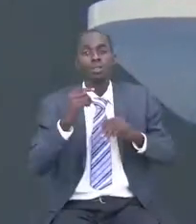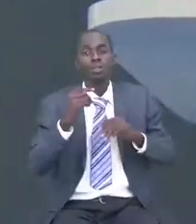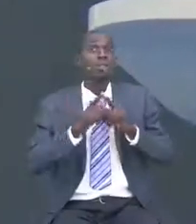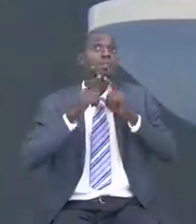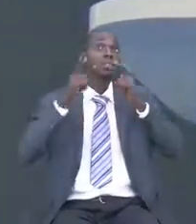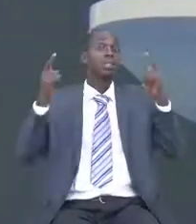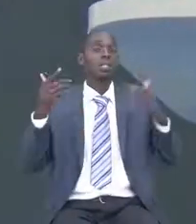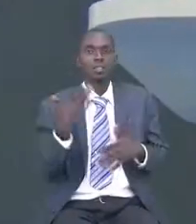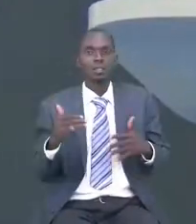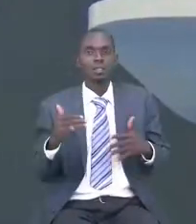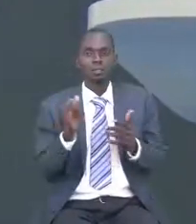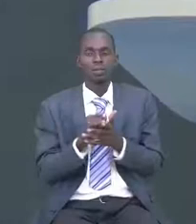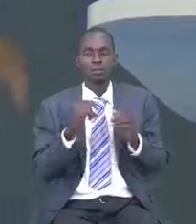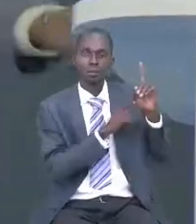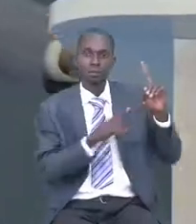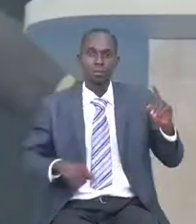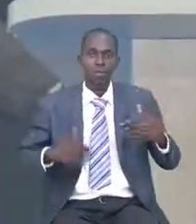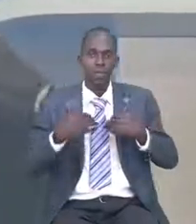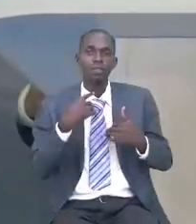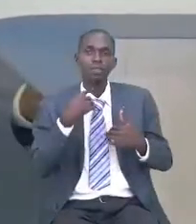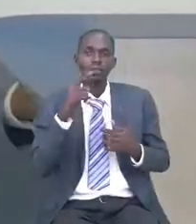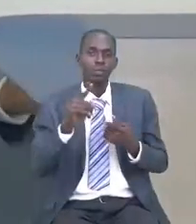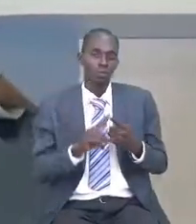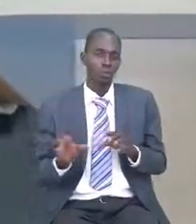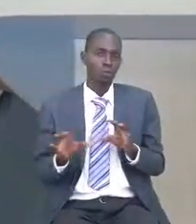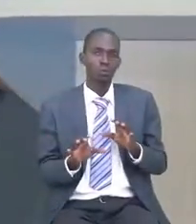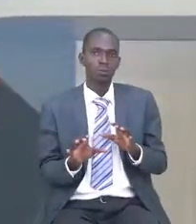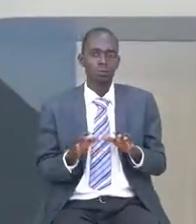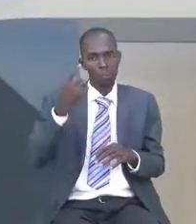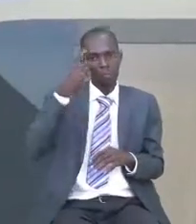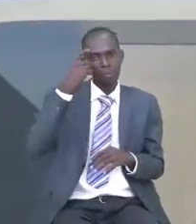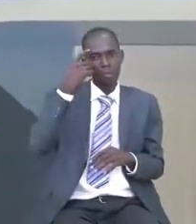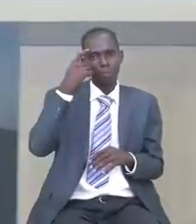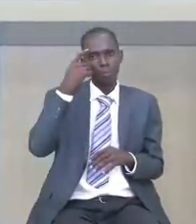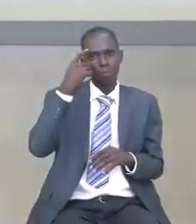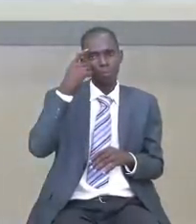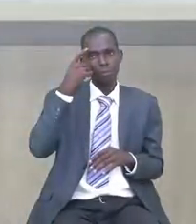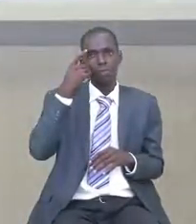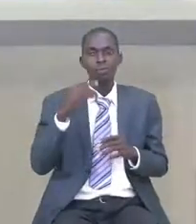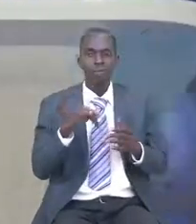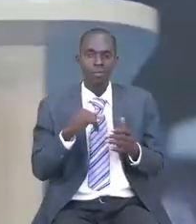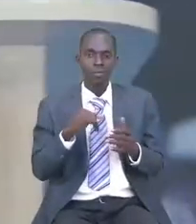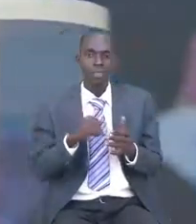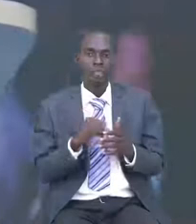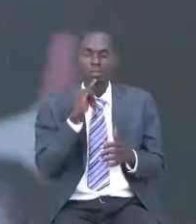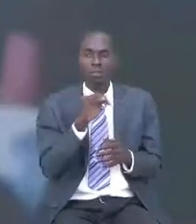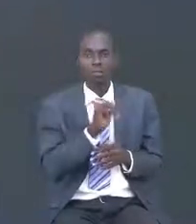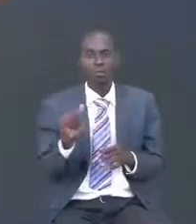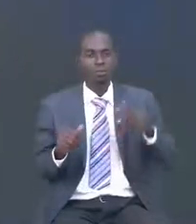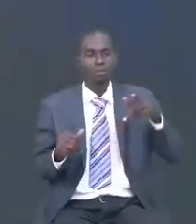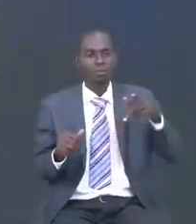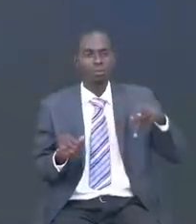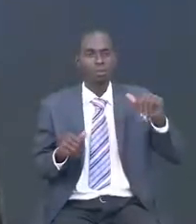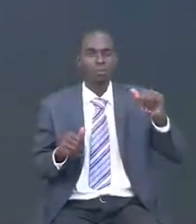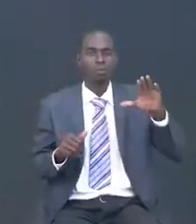extraordinaires que le Seigneur t'appelle à faire. L'état d'esprit, c'est quel type d'état d'esprit? C'est un état